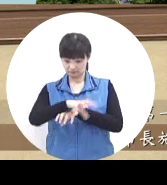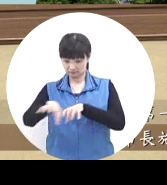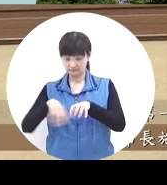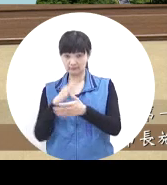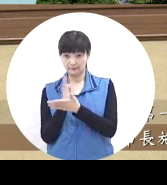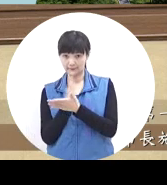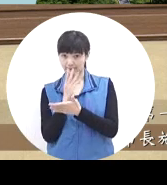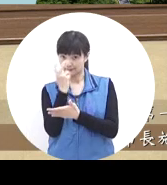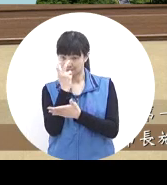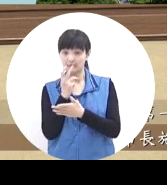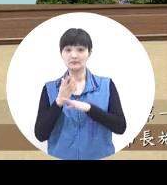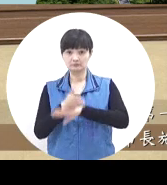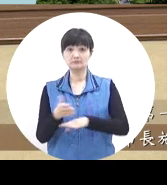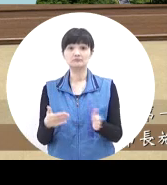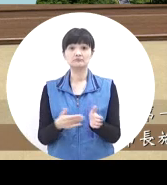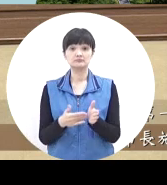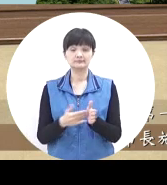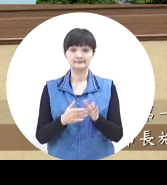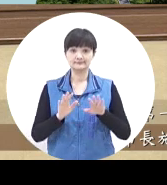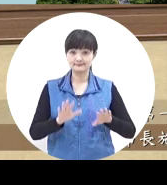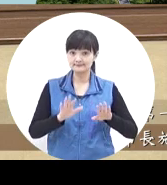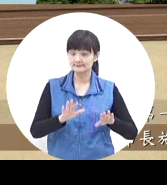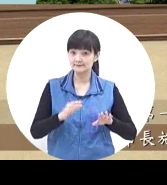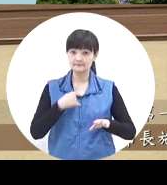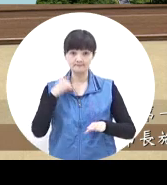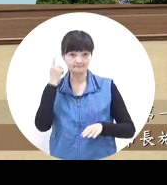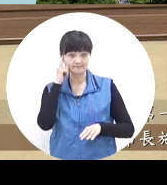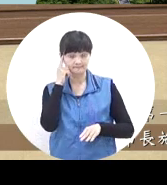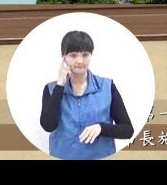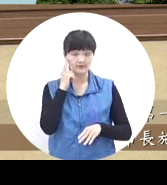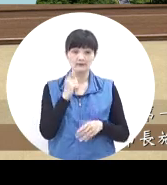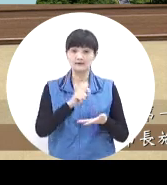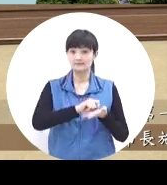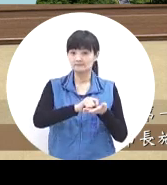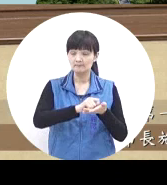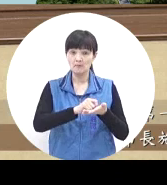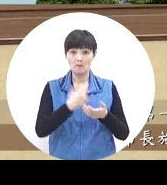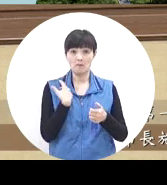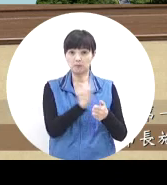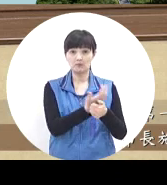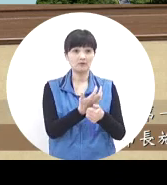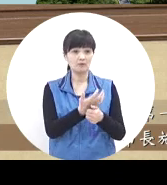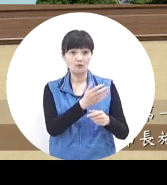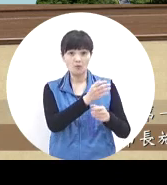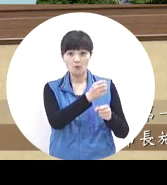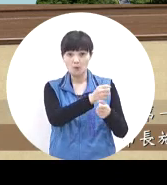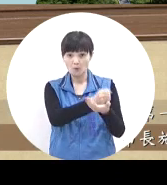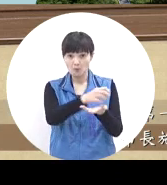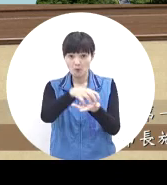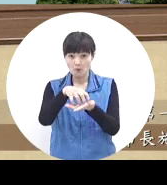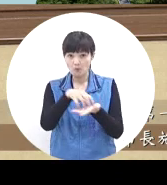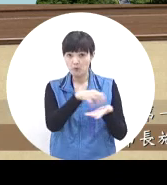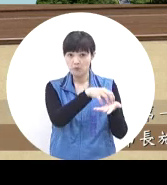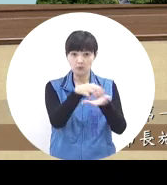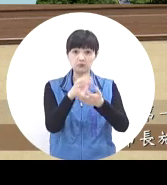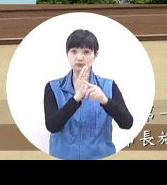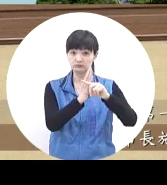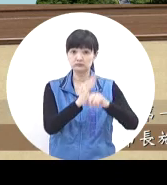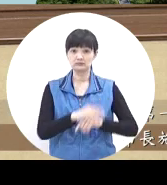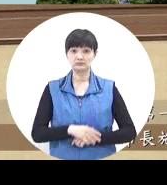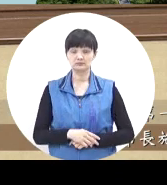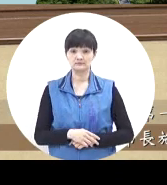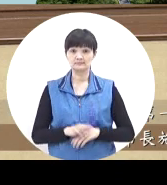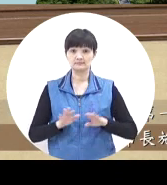前准备的工程在发包作业当中。那目前在整个土地的架构